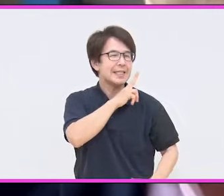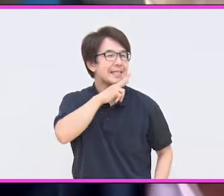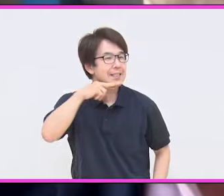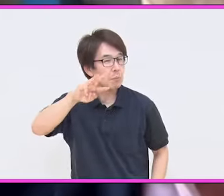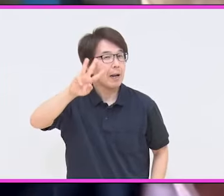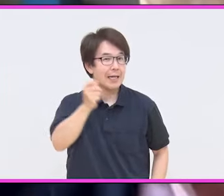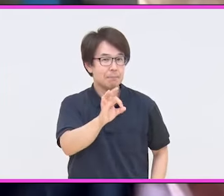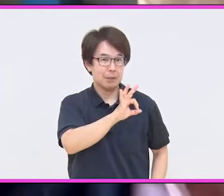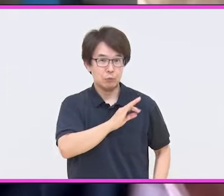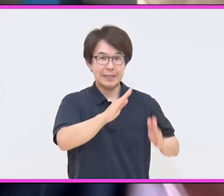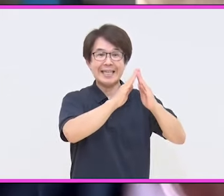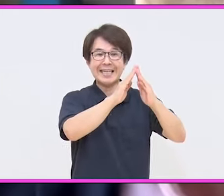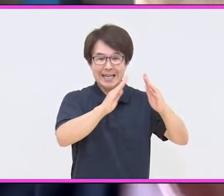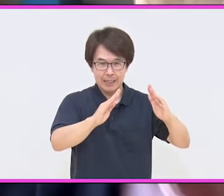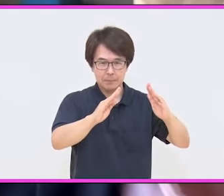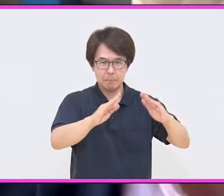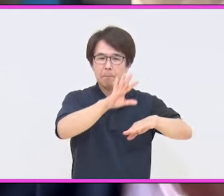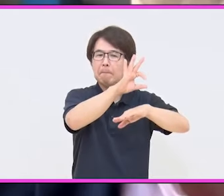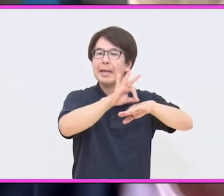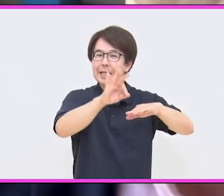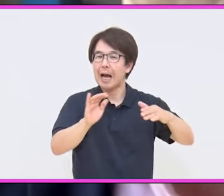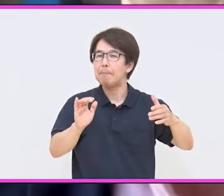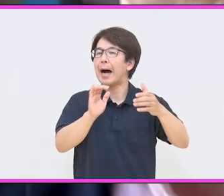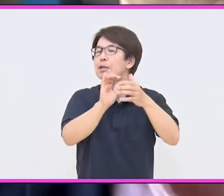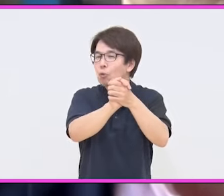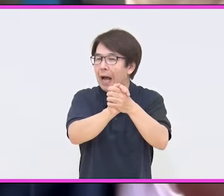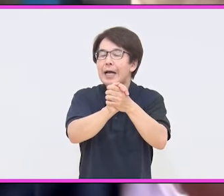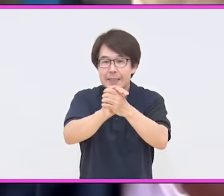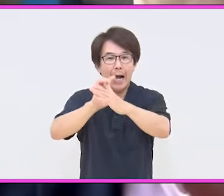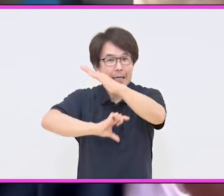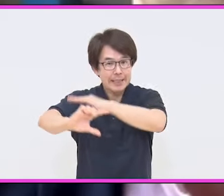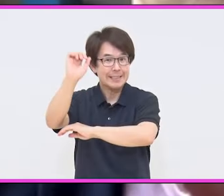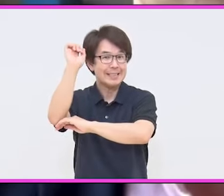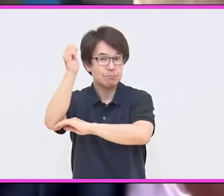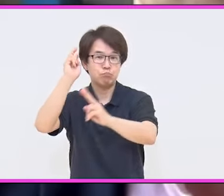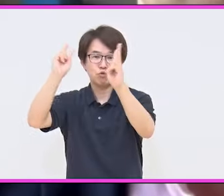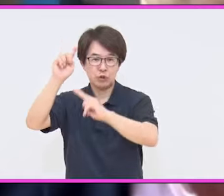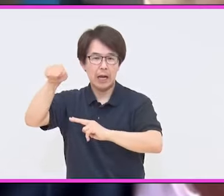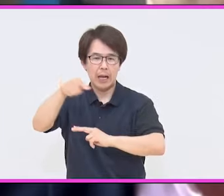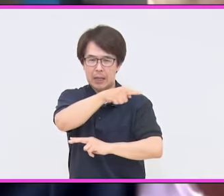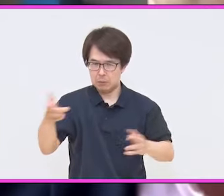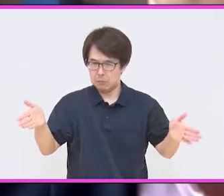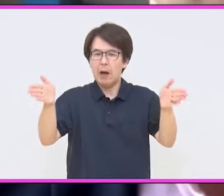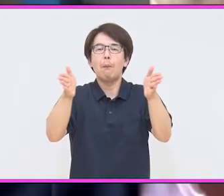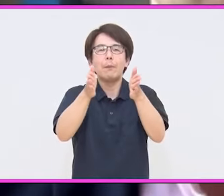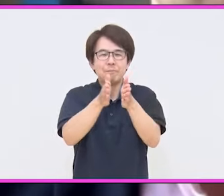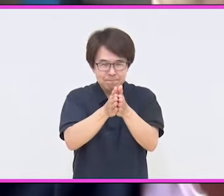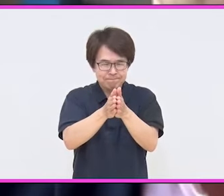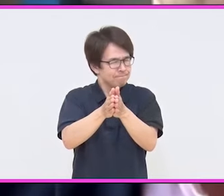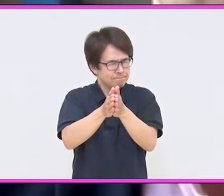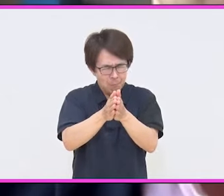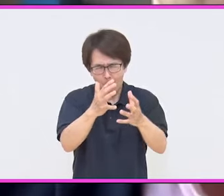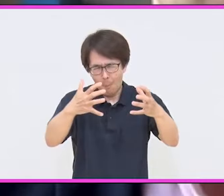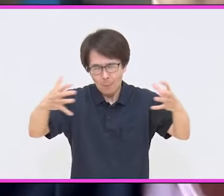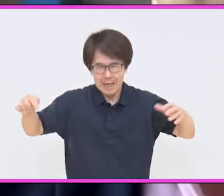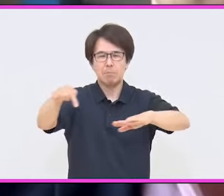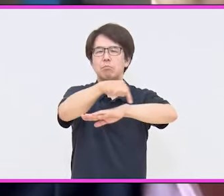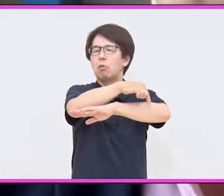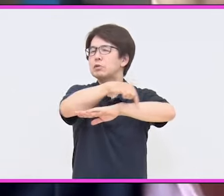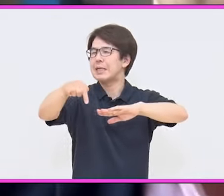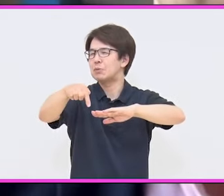リンピック委員会、メディアパートナーに朝日新聞社を迎えた一大プロジェクトです